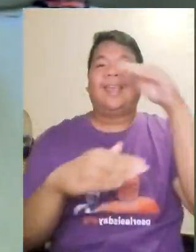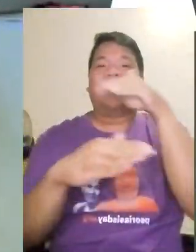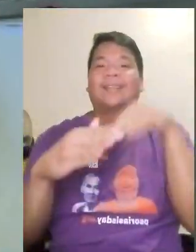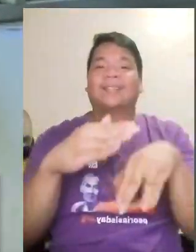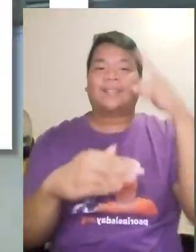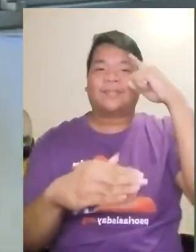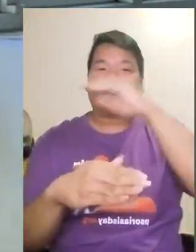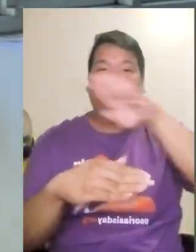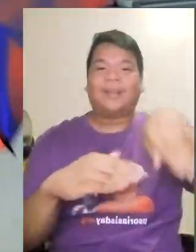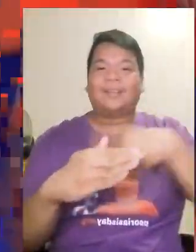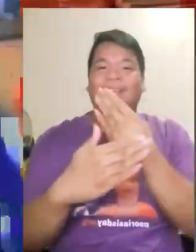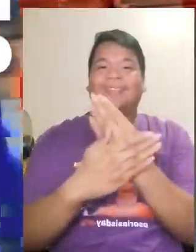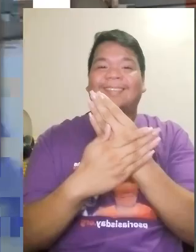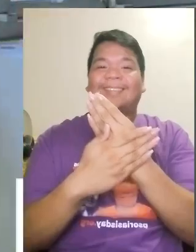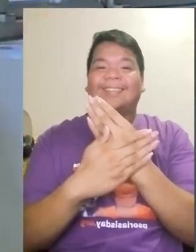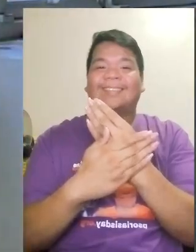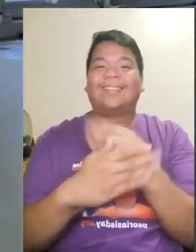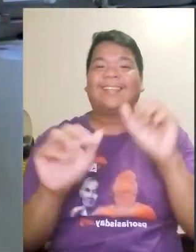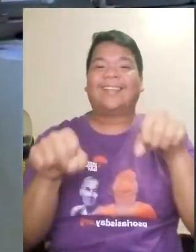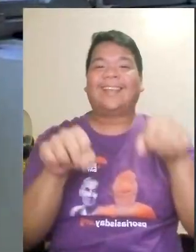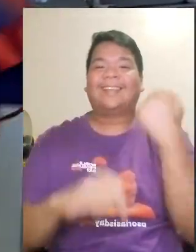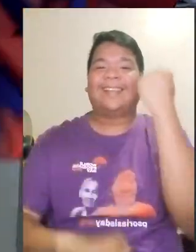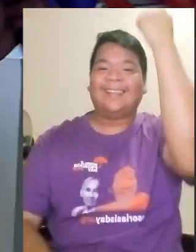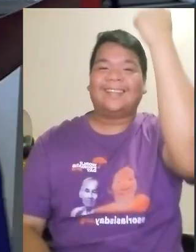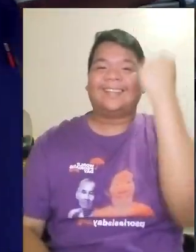Access for all, mabilis.